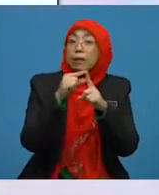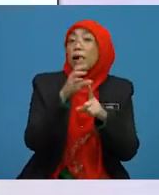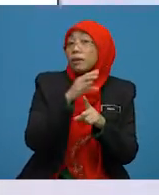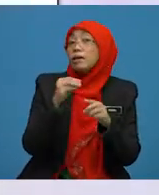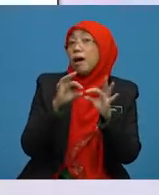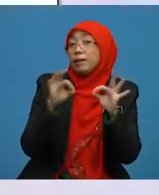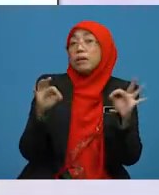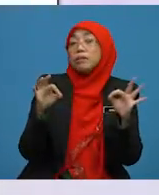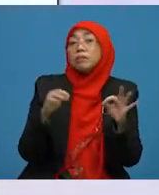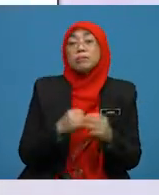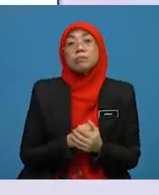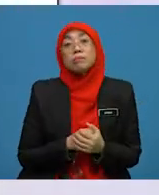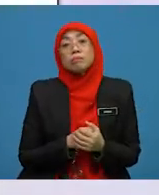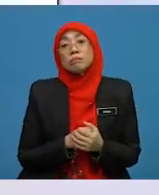ayat.